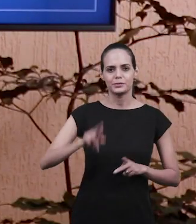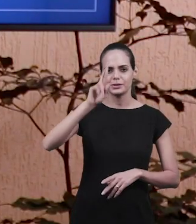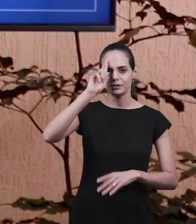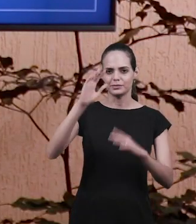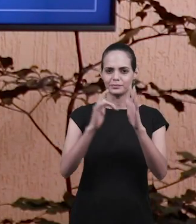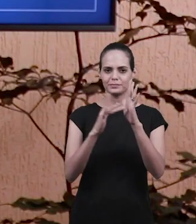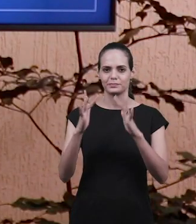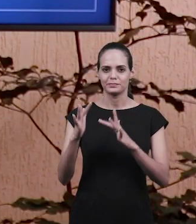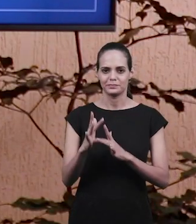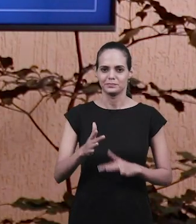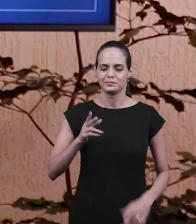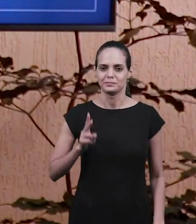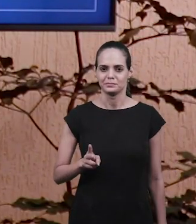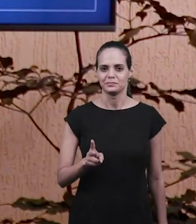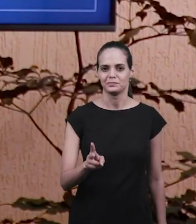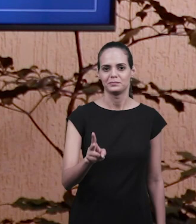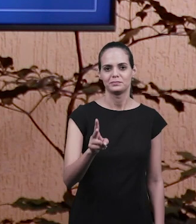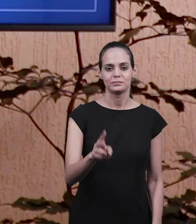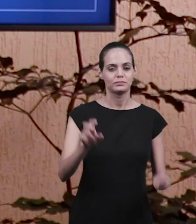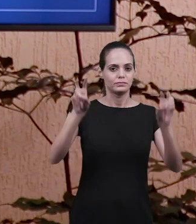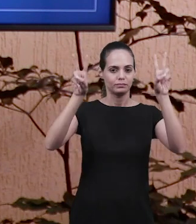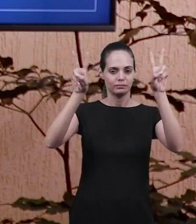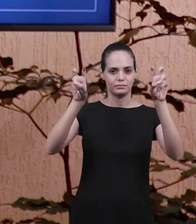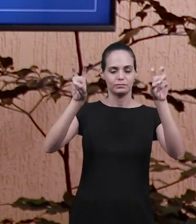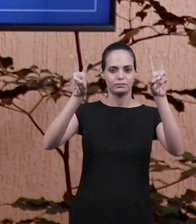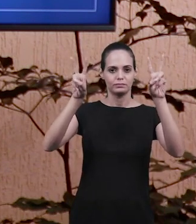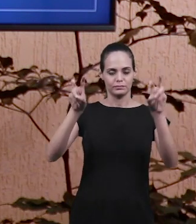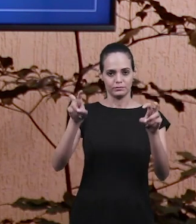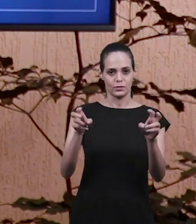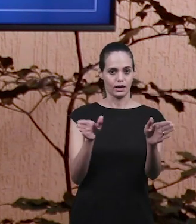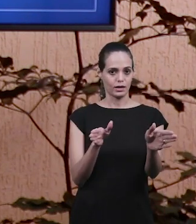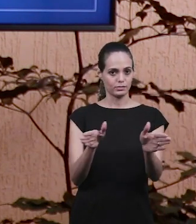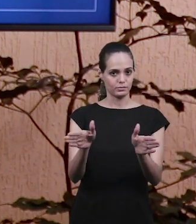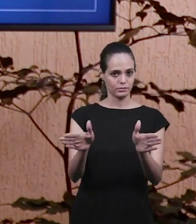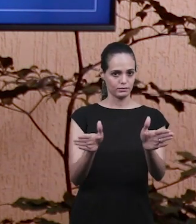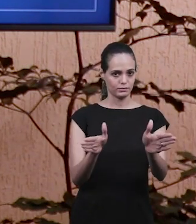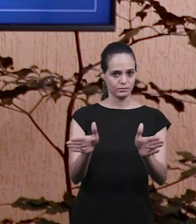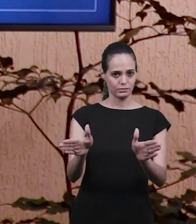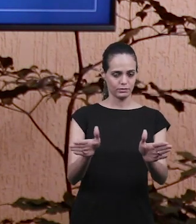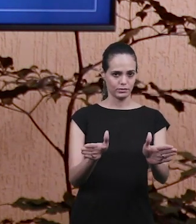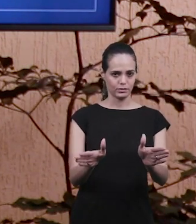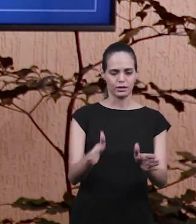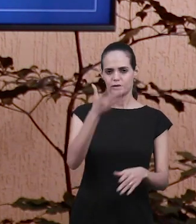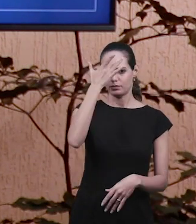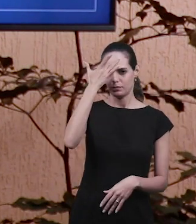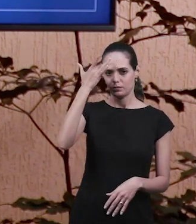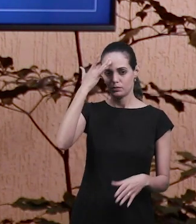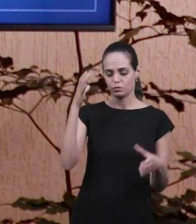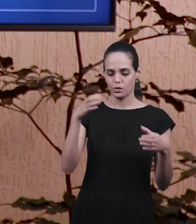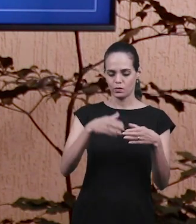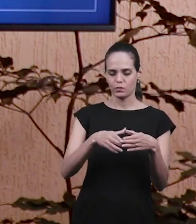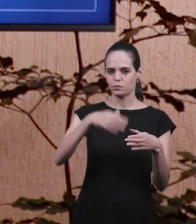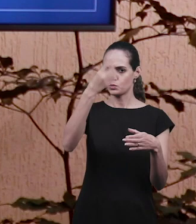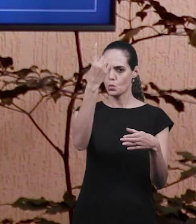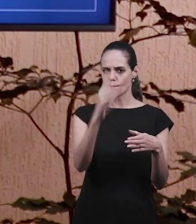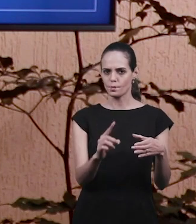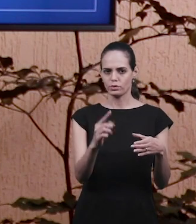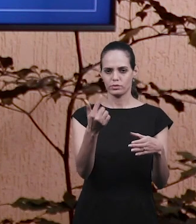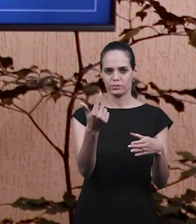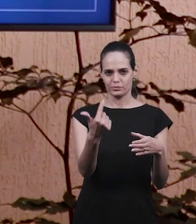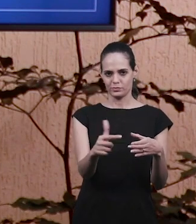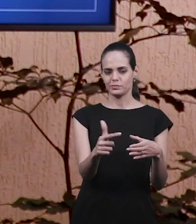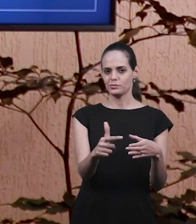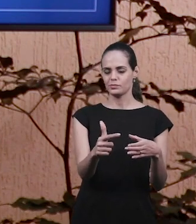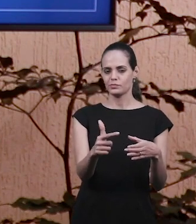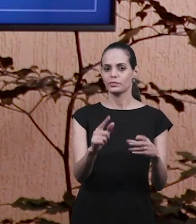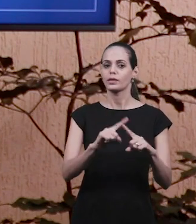En continuité à notre sujet de l'accessibilité à ce groupe qui n'a pas de déficience,